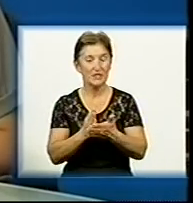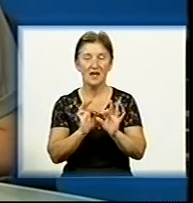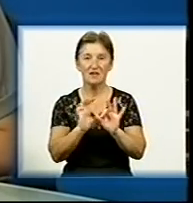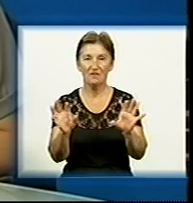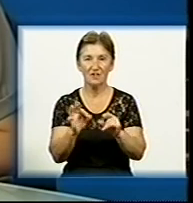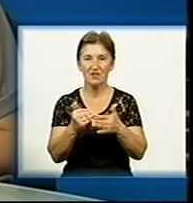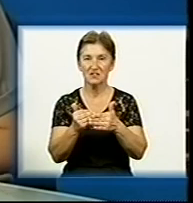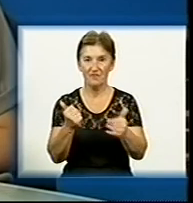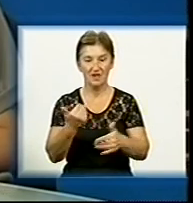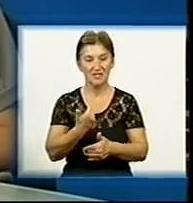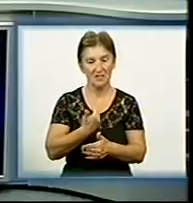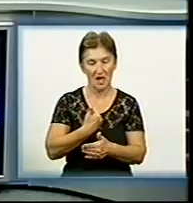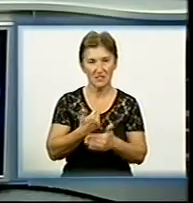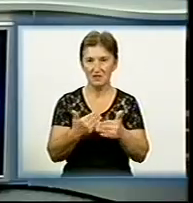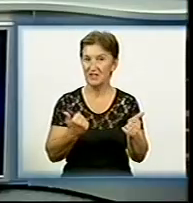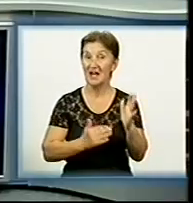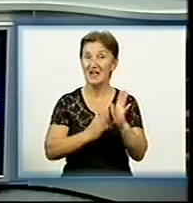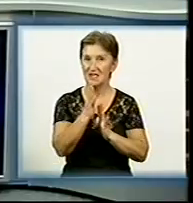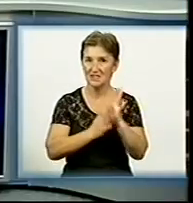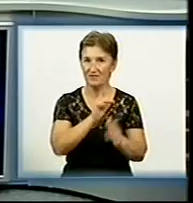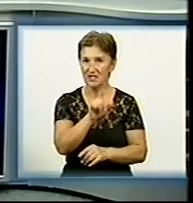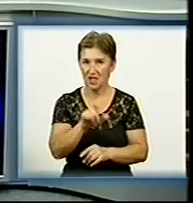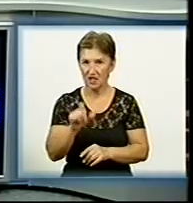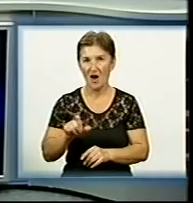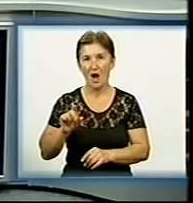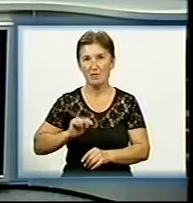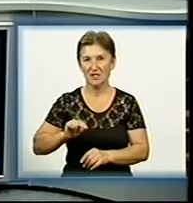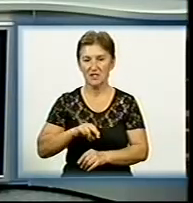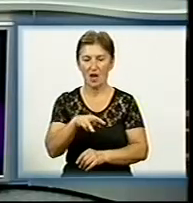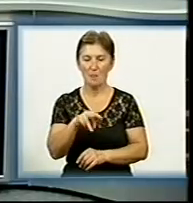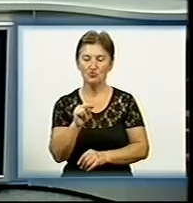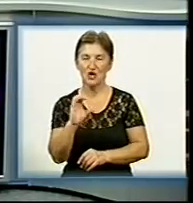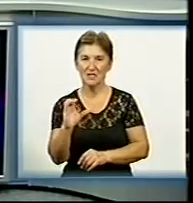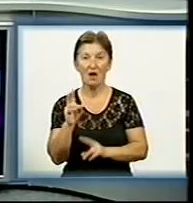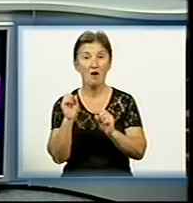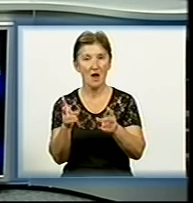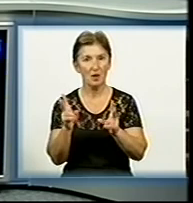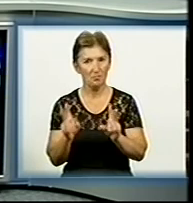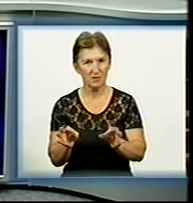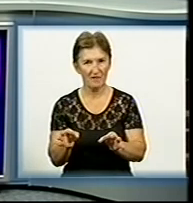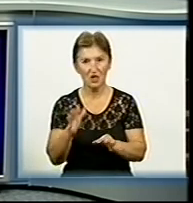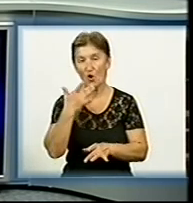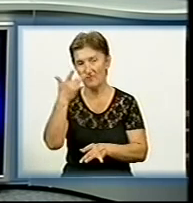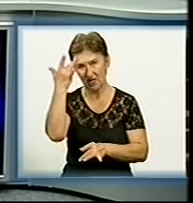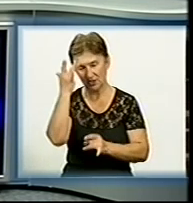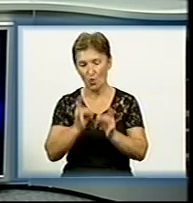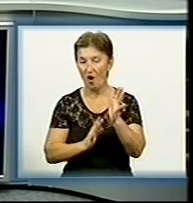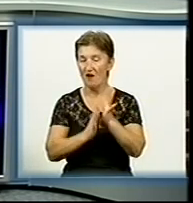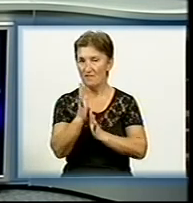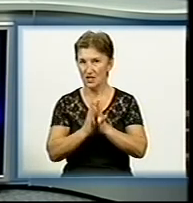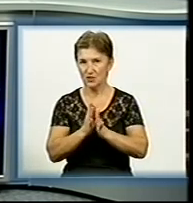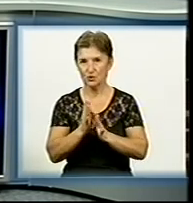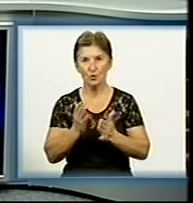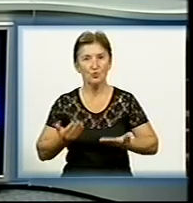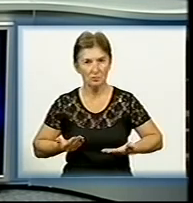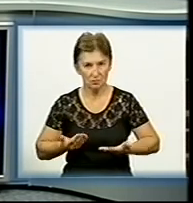інформації від нас, від лісівників, від працівників МЧС, як правильно поводитись влітку в лісових